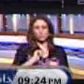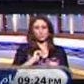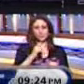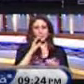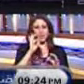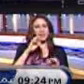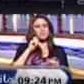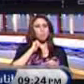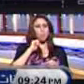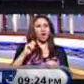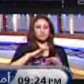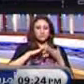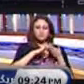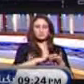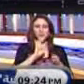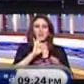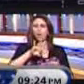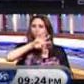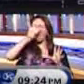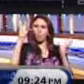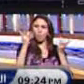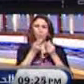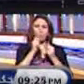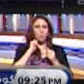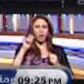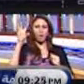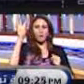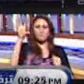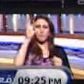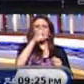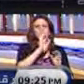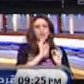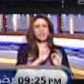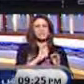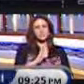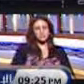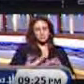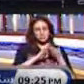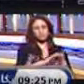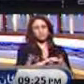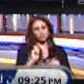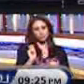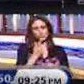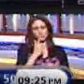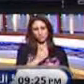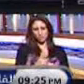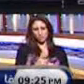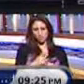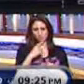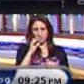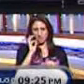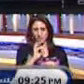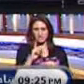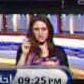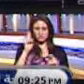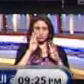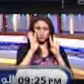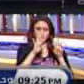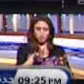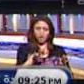النهاردة من المحافظين، إن إحنا مش بس نطرح المشكلة والمحافظ يسيبنا نتكلم، لا، المحافظ لما